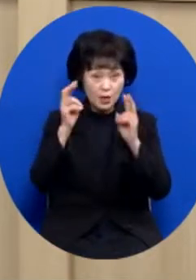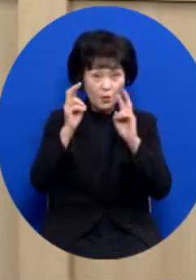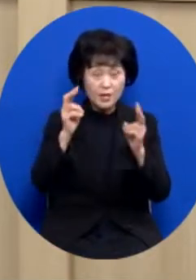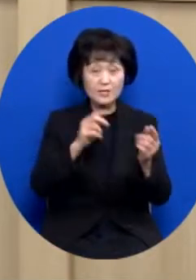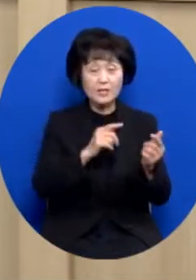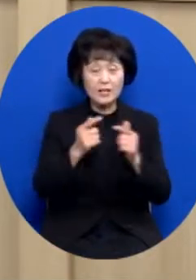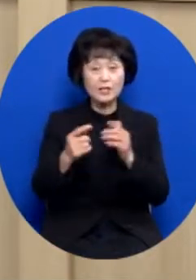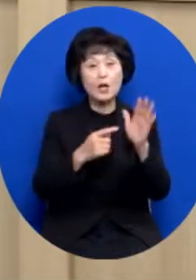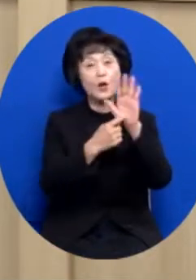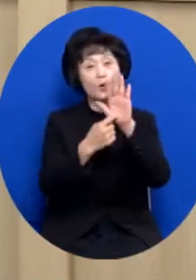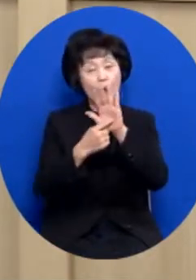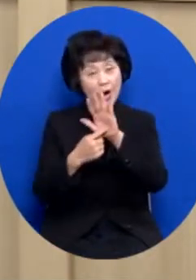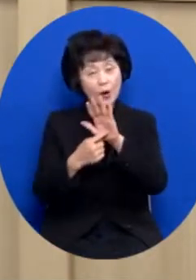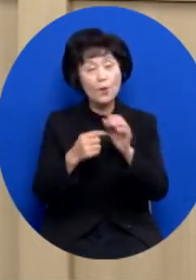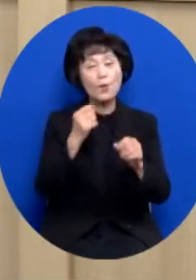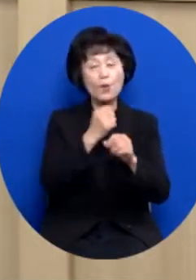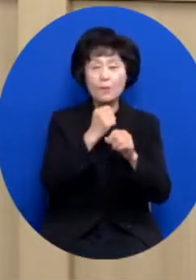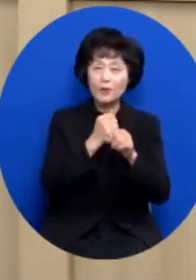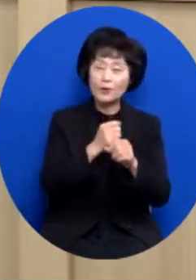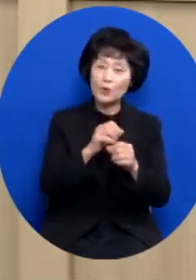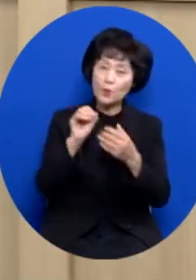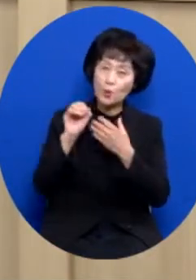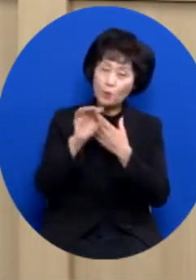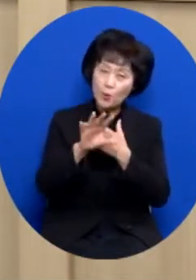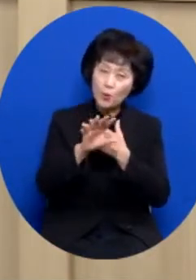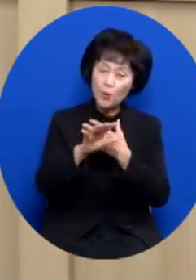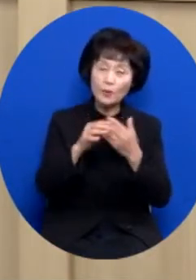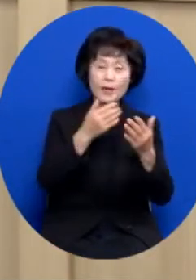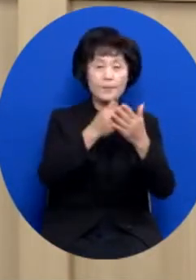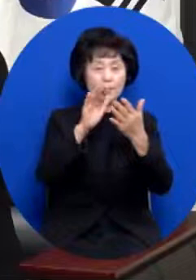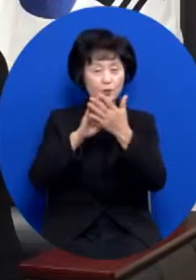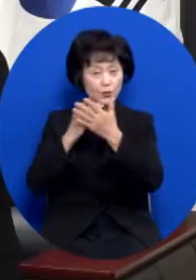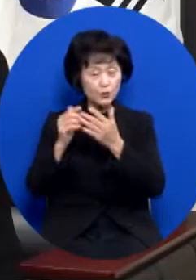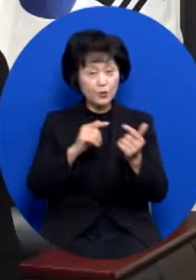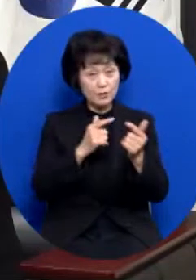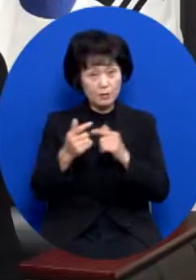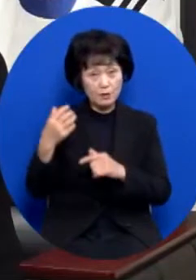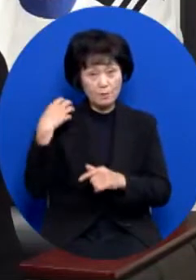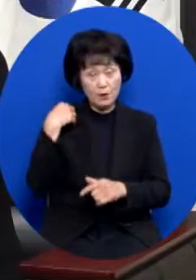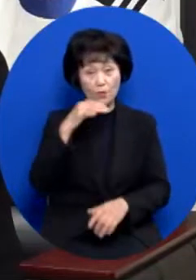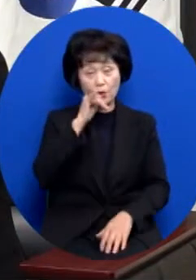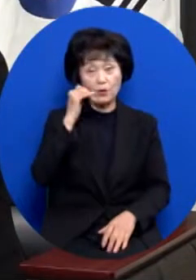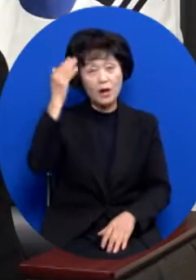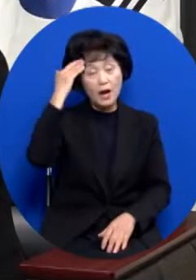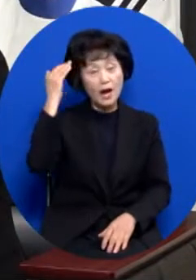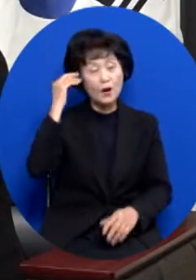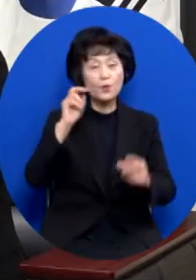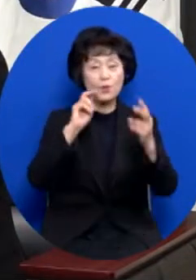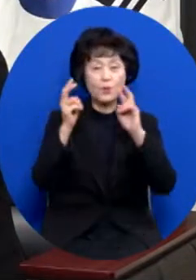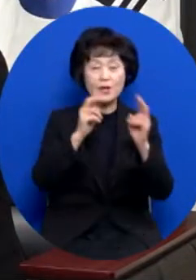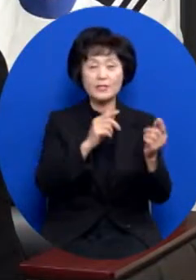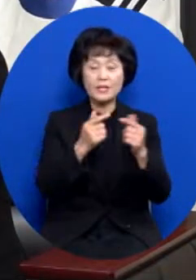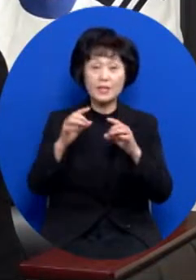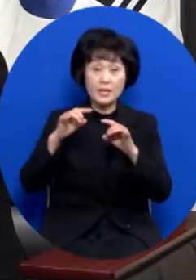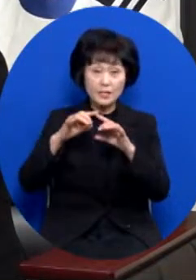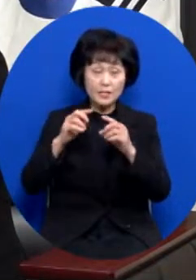광고 제작 송출 그리고 인테리어를 담당했습니다 그래서 한국의 기업들의 전자제품